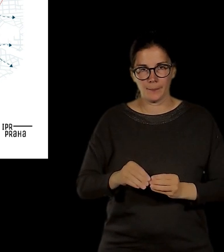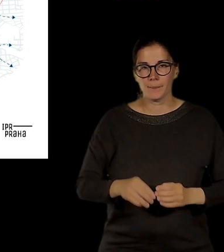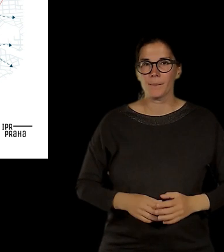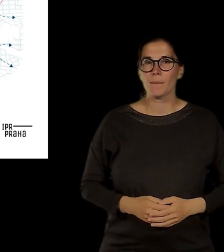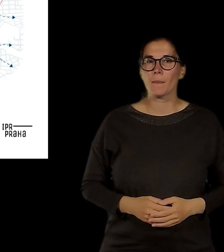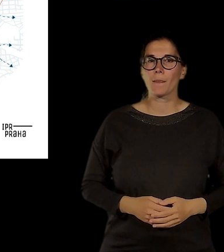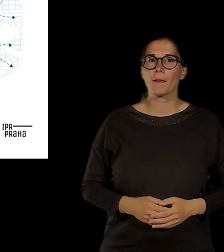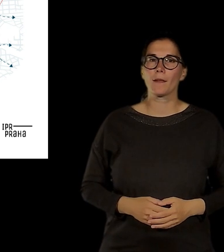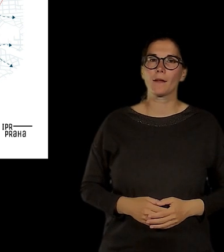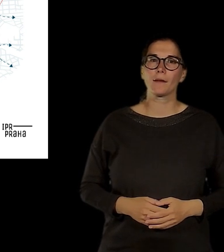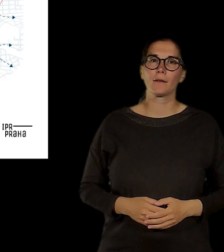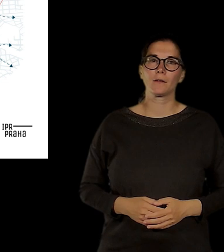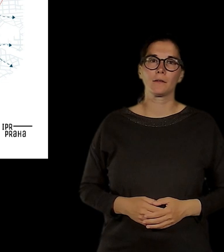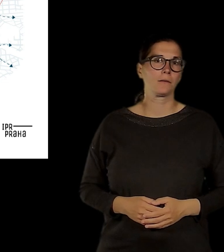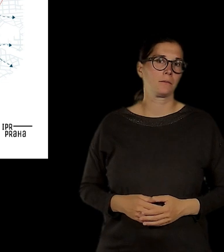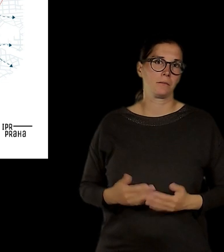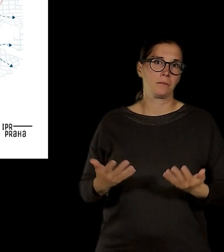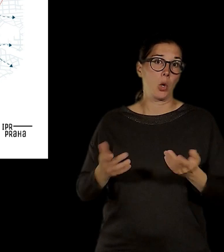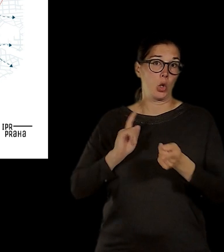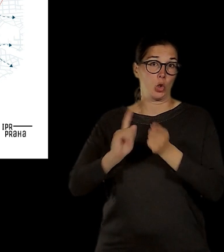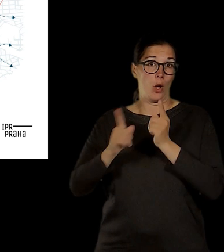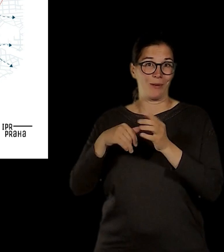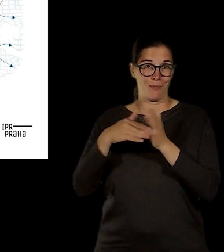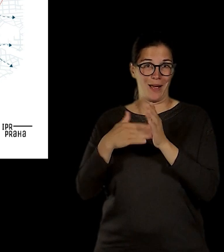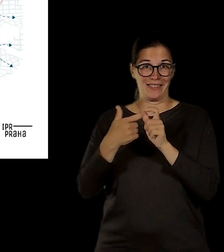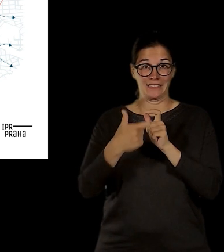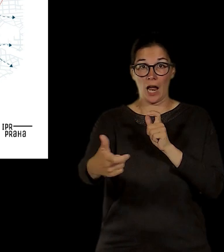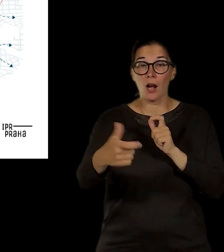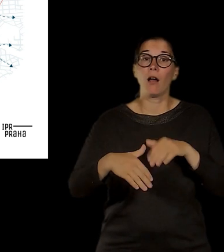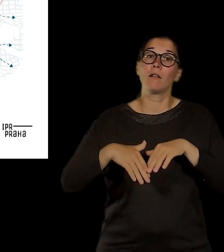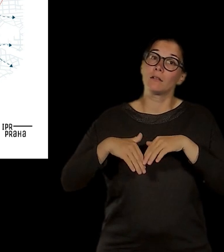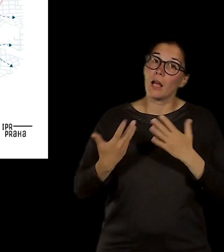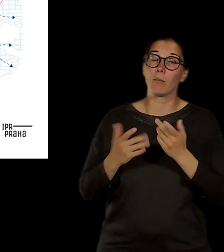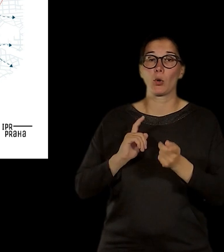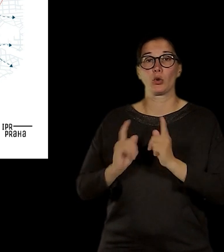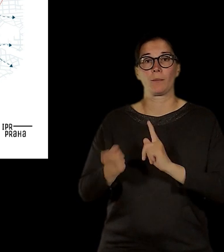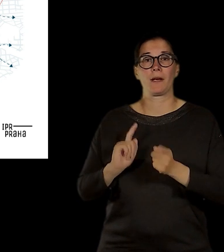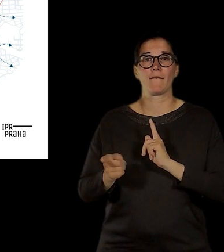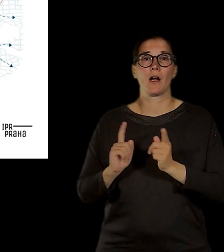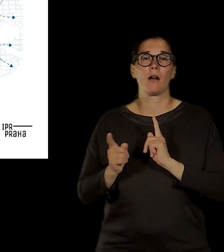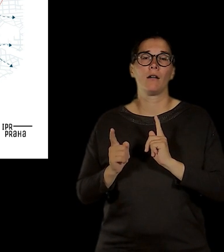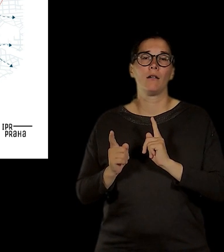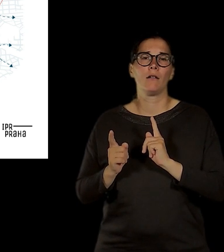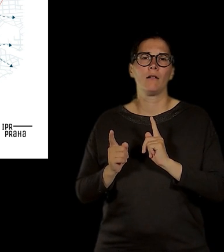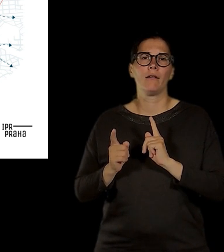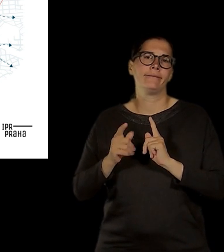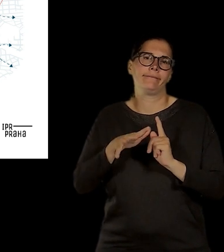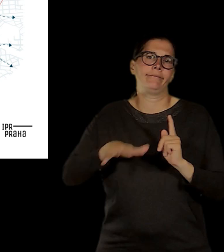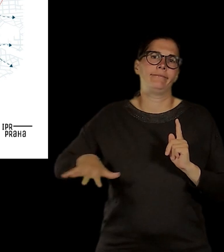Ať už přímo s dopravou na magistrále, anebo s dopravou, která se v tom